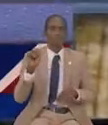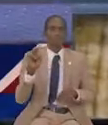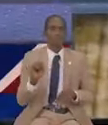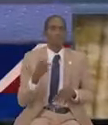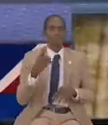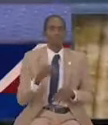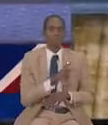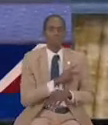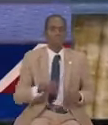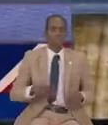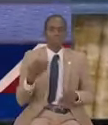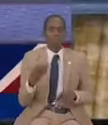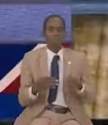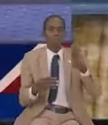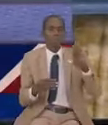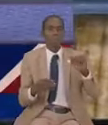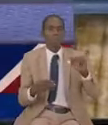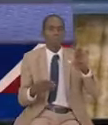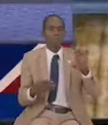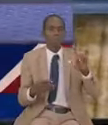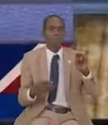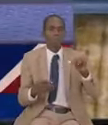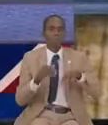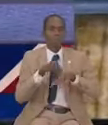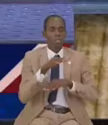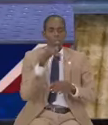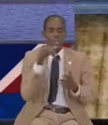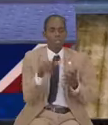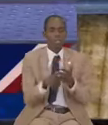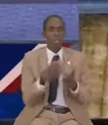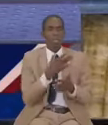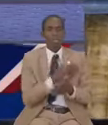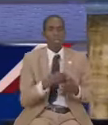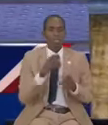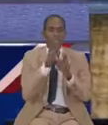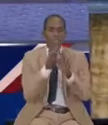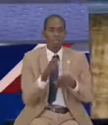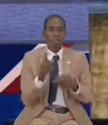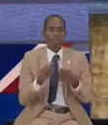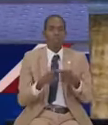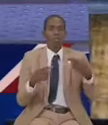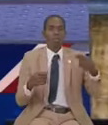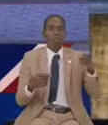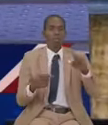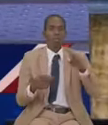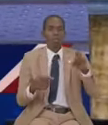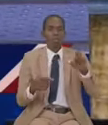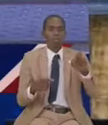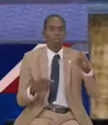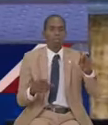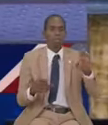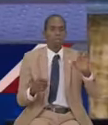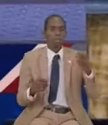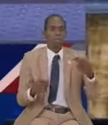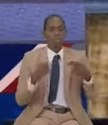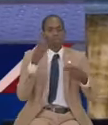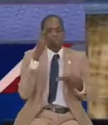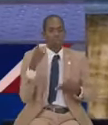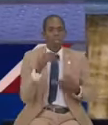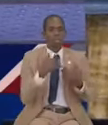Babylone à l'époque là en voyant une lettre et un présent à ézéchia parce qu'il avait